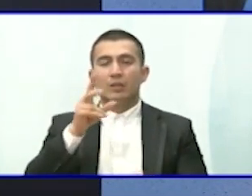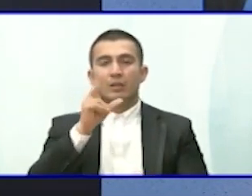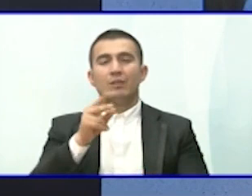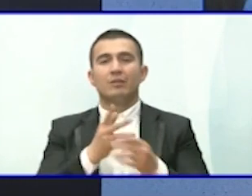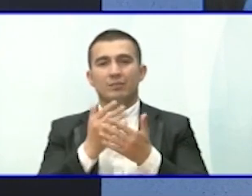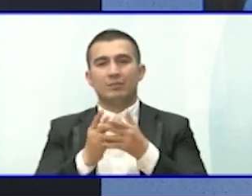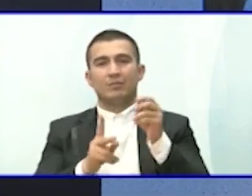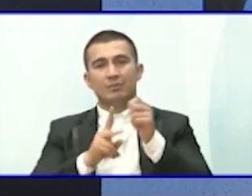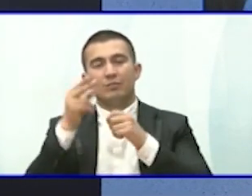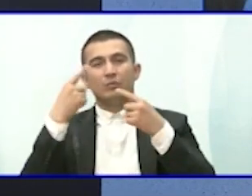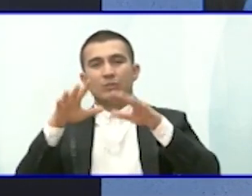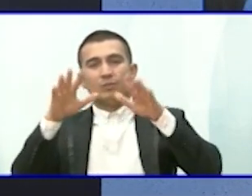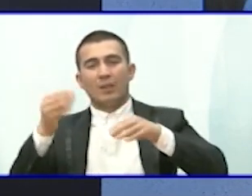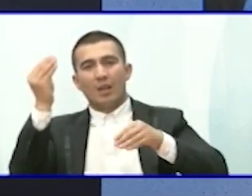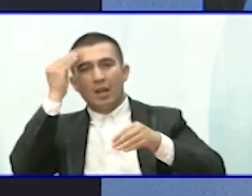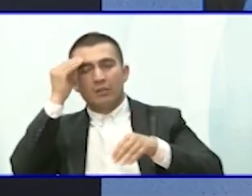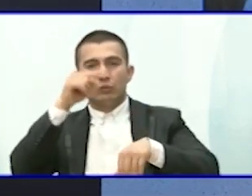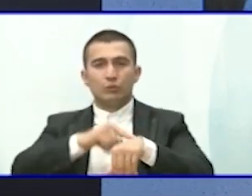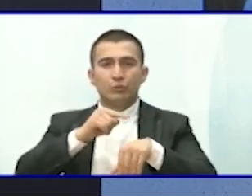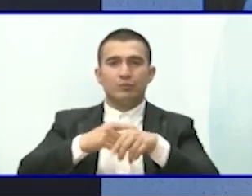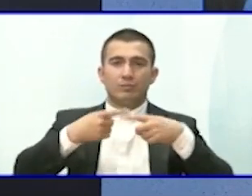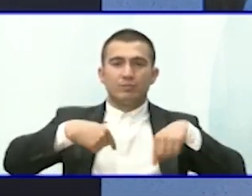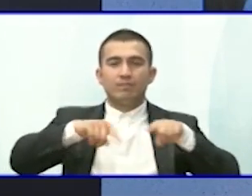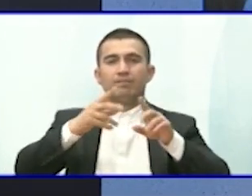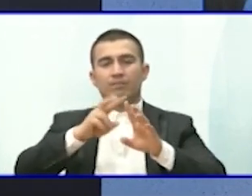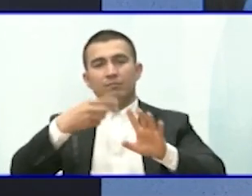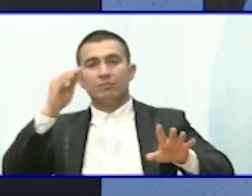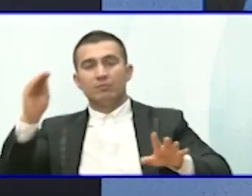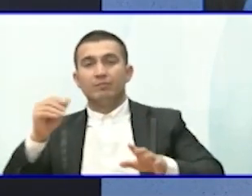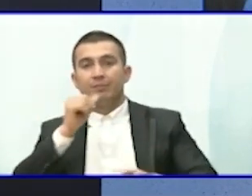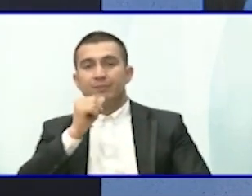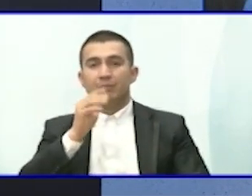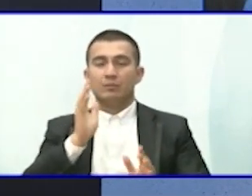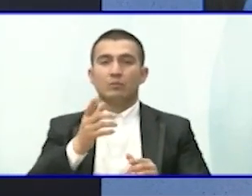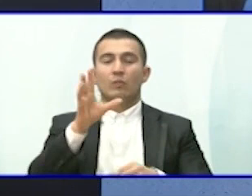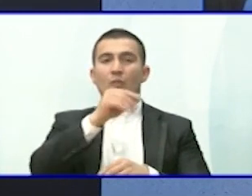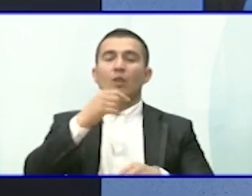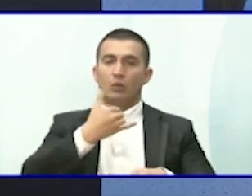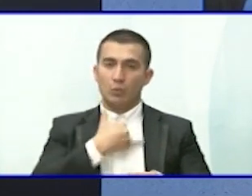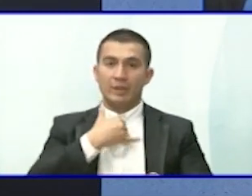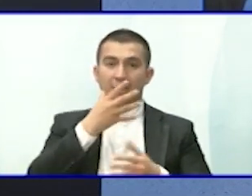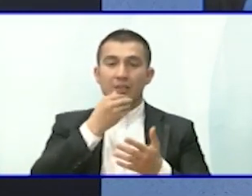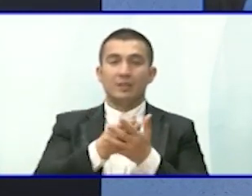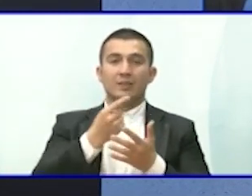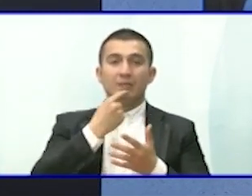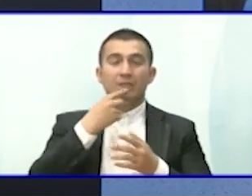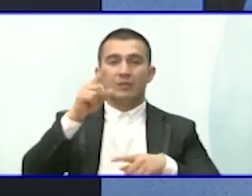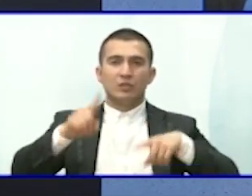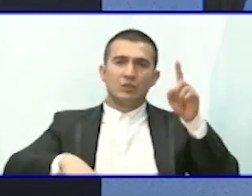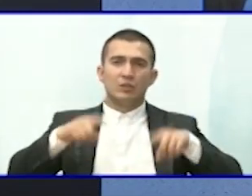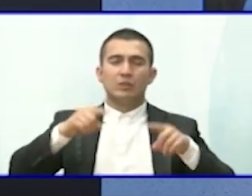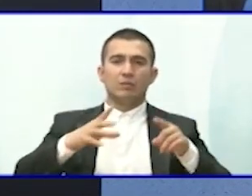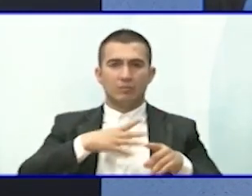объект речь и мысли и чувств в наши вещи очень часто присутствует такие